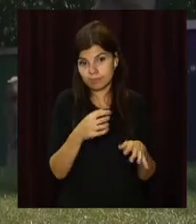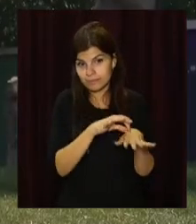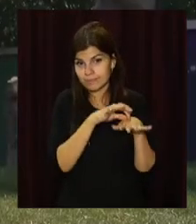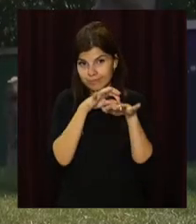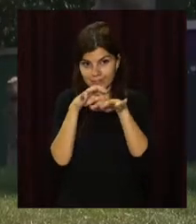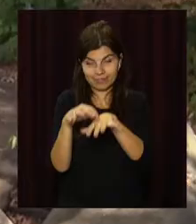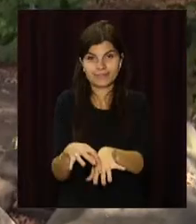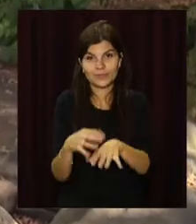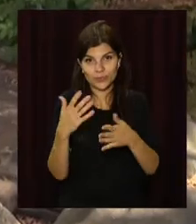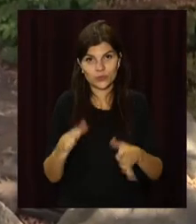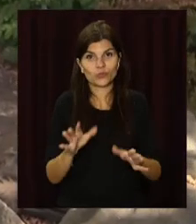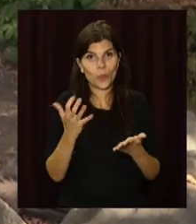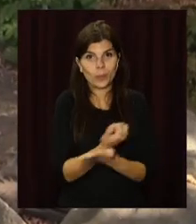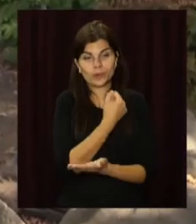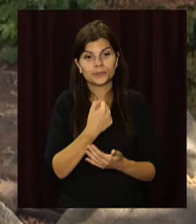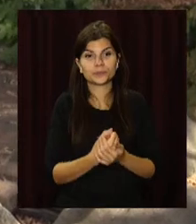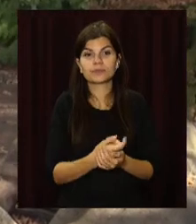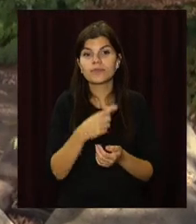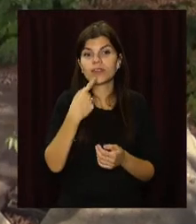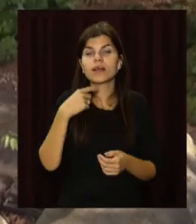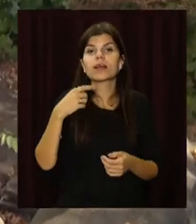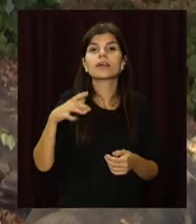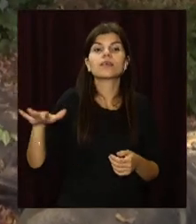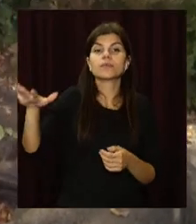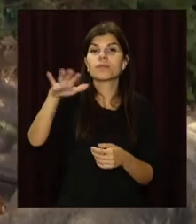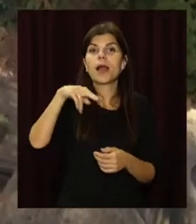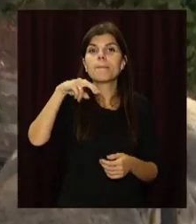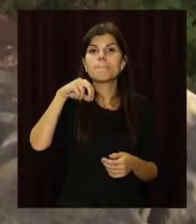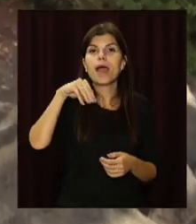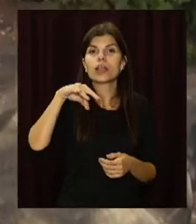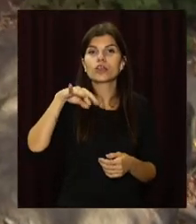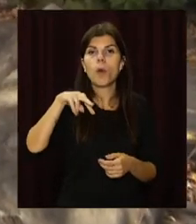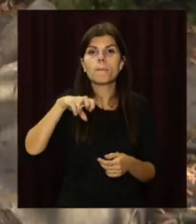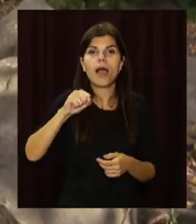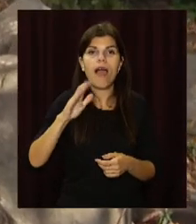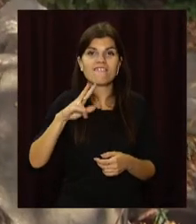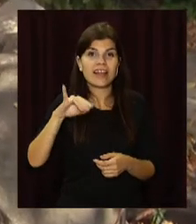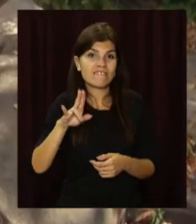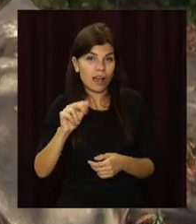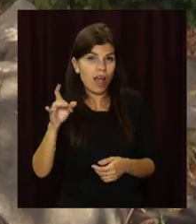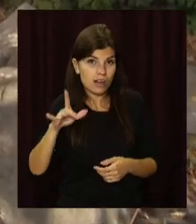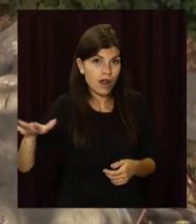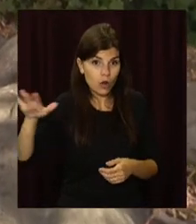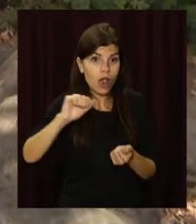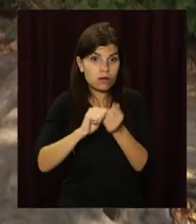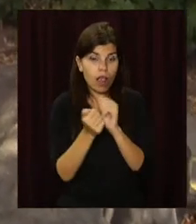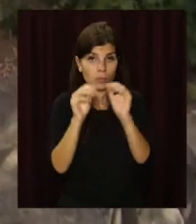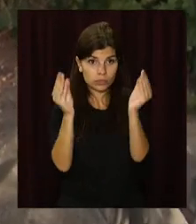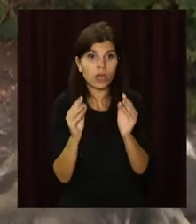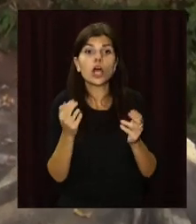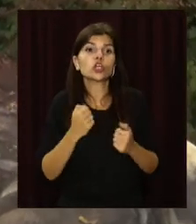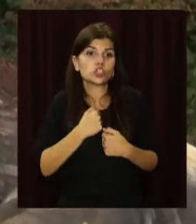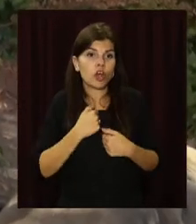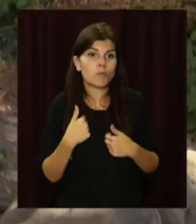подібних артефактів. З Петропавлівського району нами було привезено кам'яну статую. На жаль, ми її знайшли